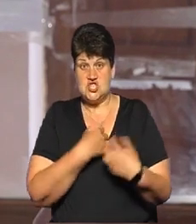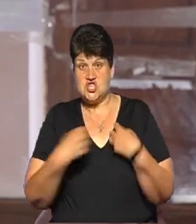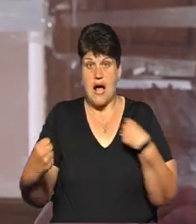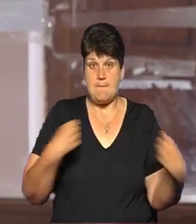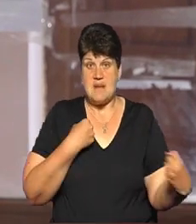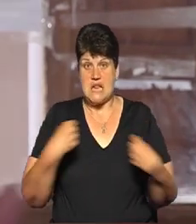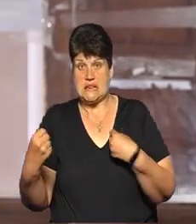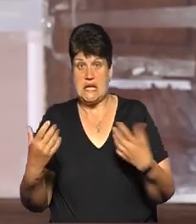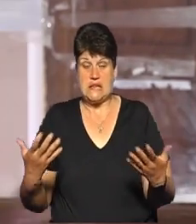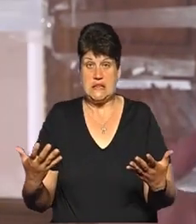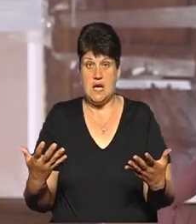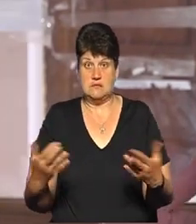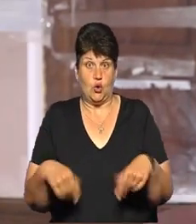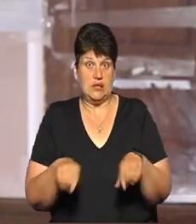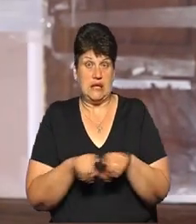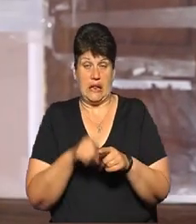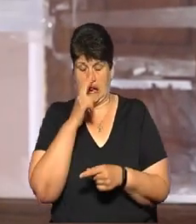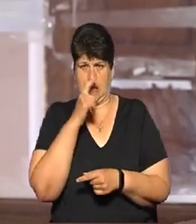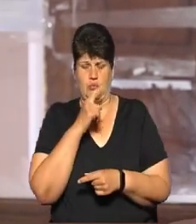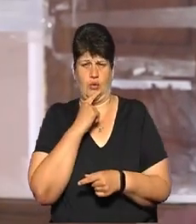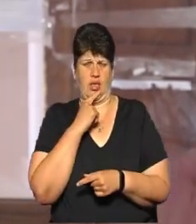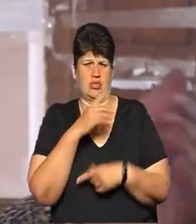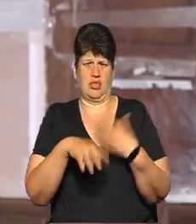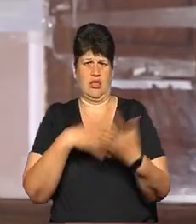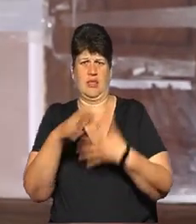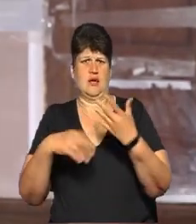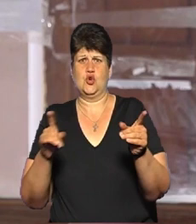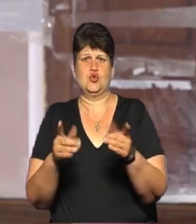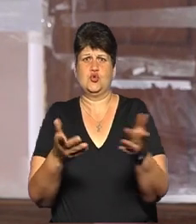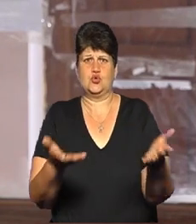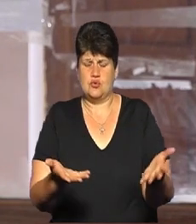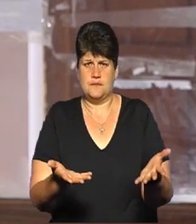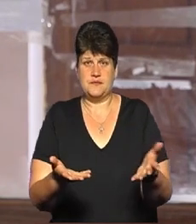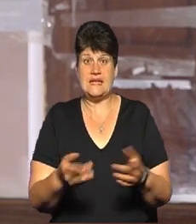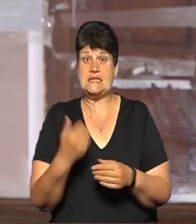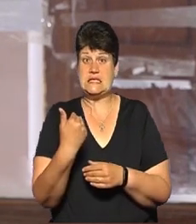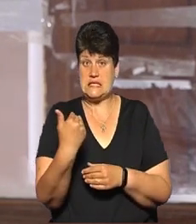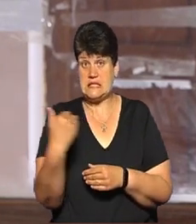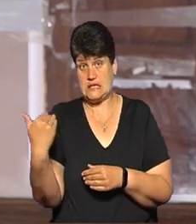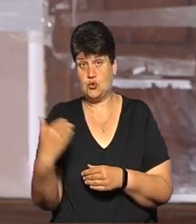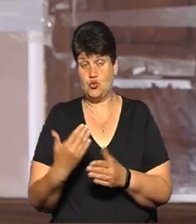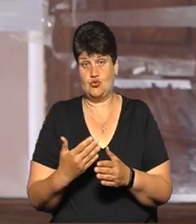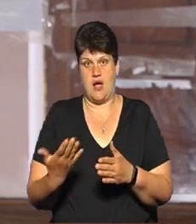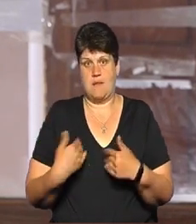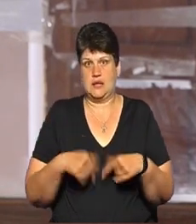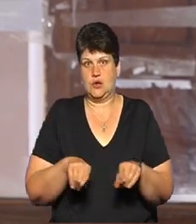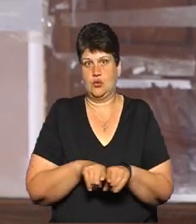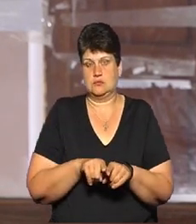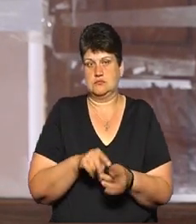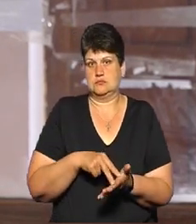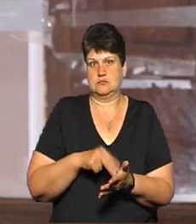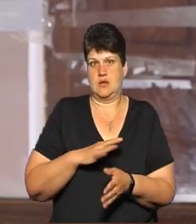і отаке непонятне що. І з їхньої сторони, ну, а ми теж не будемо стояти, ми